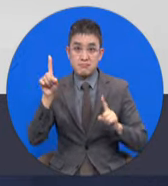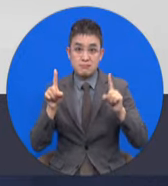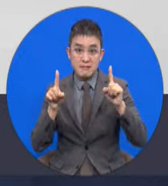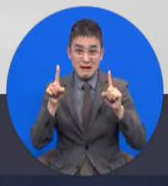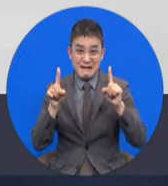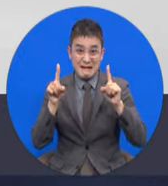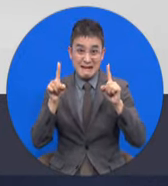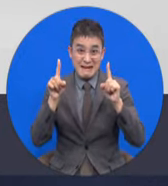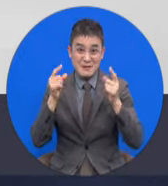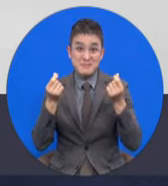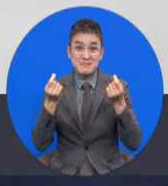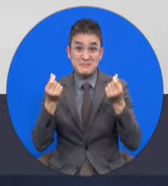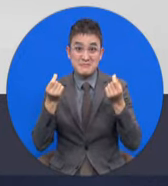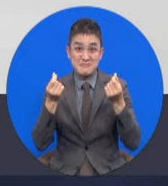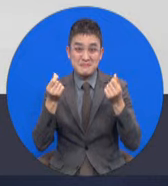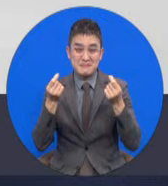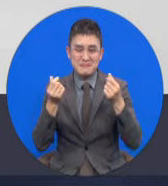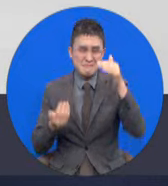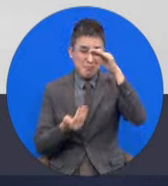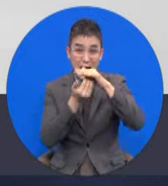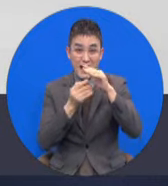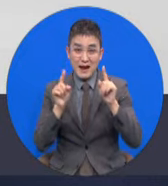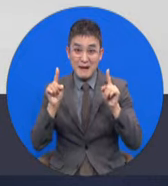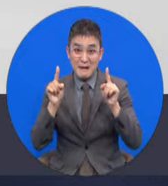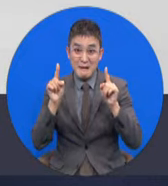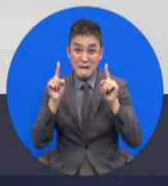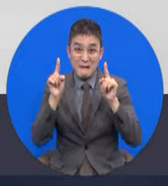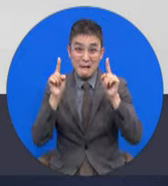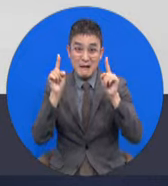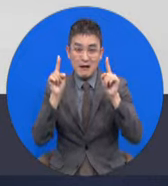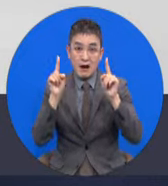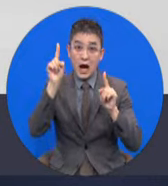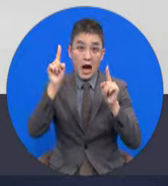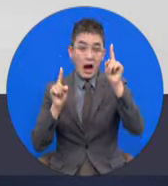나타났습니다. 초경합, 초경합 양상입니다.